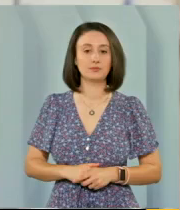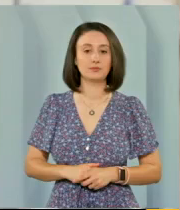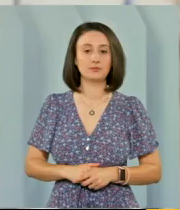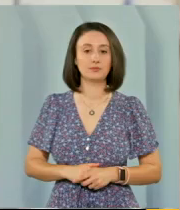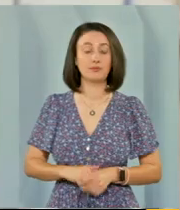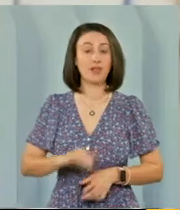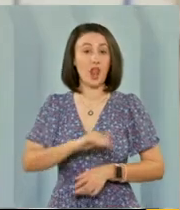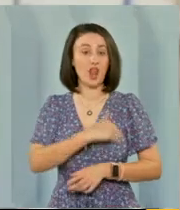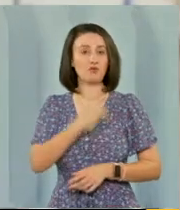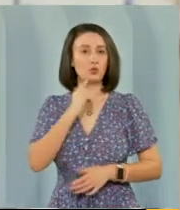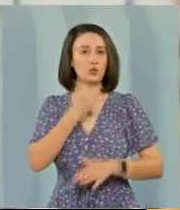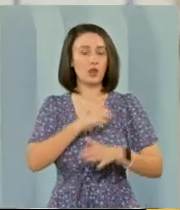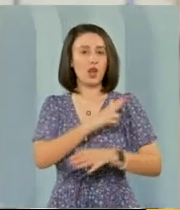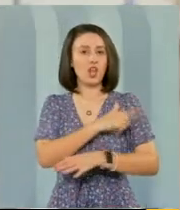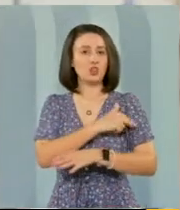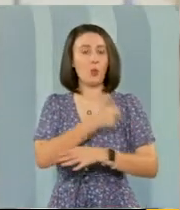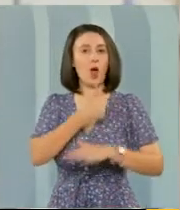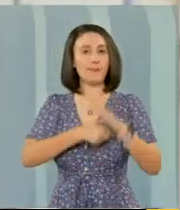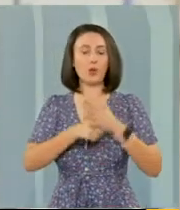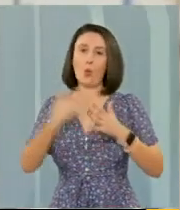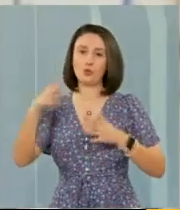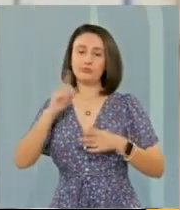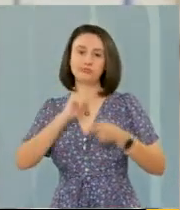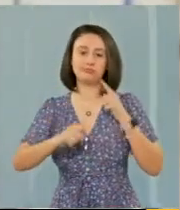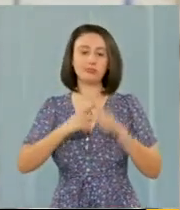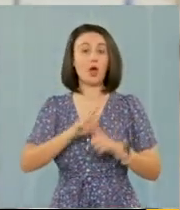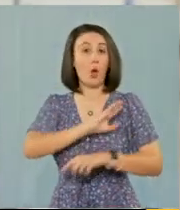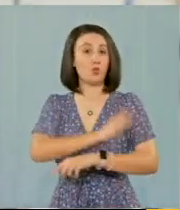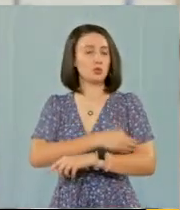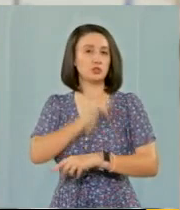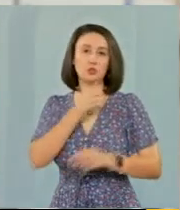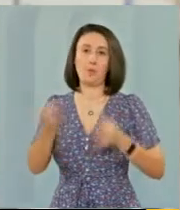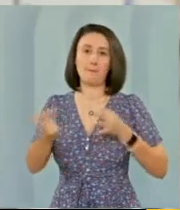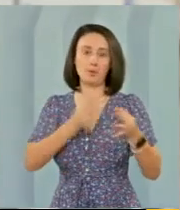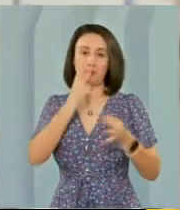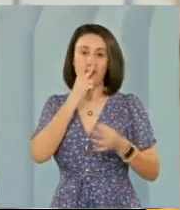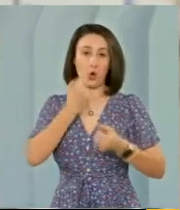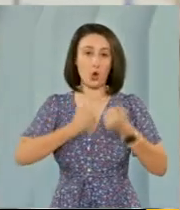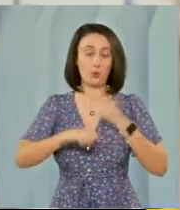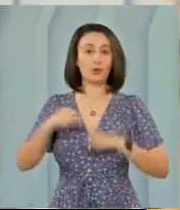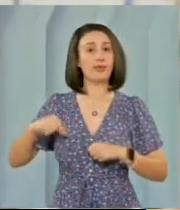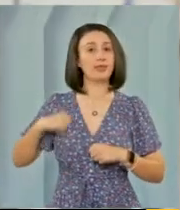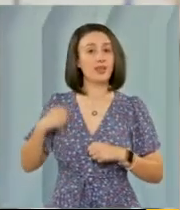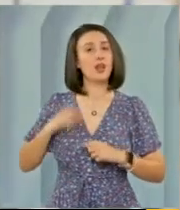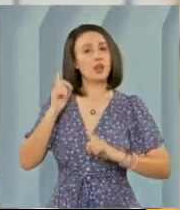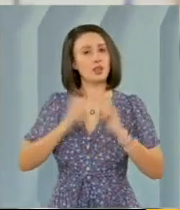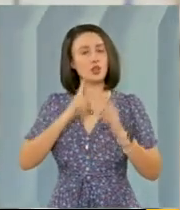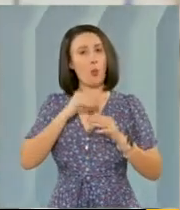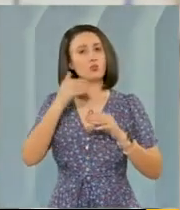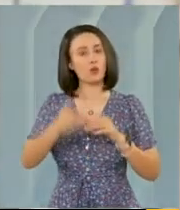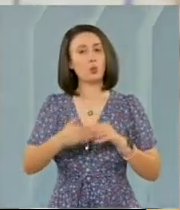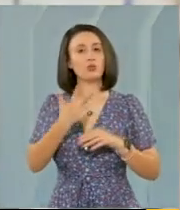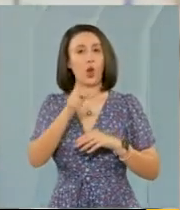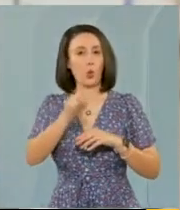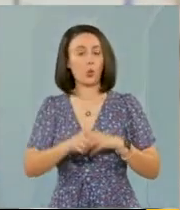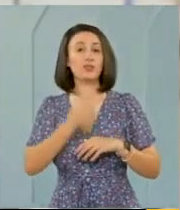Revolta din vis intru în liceu din capitală și continua presiunile autoritățile nu au luat nicio măsură privind comportamentul adolescentului chiar dacă au trecut deja mai bine